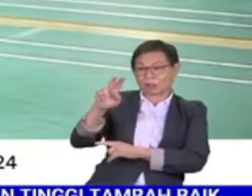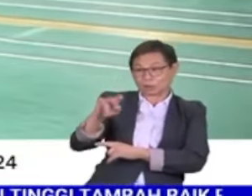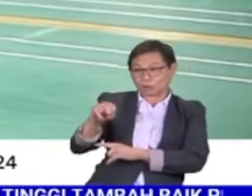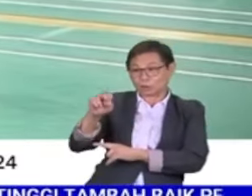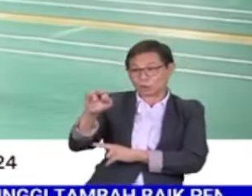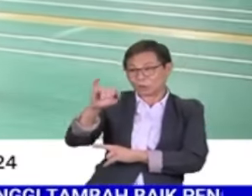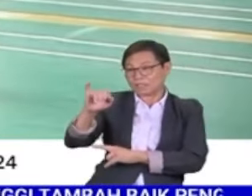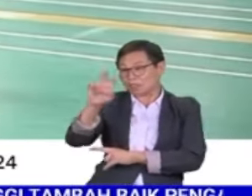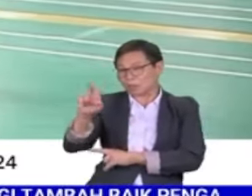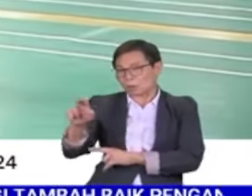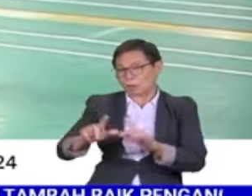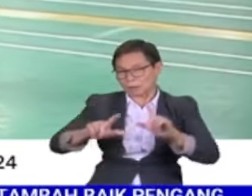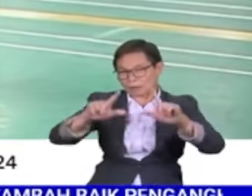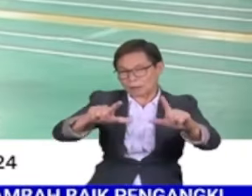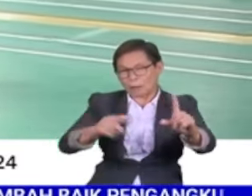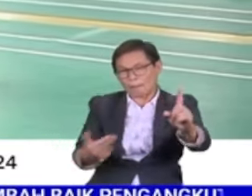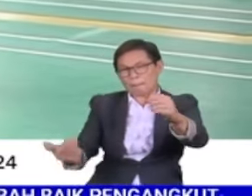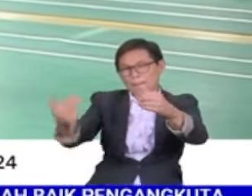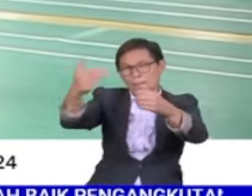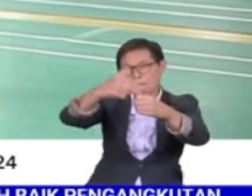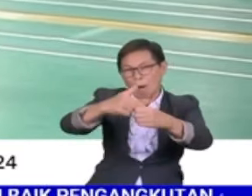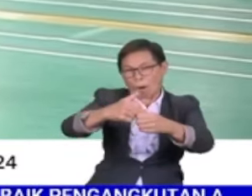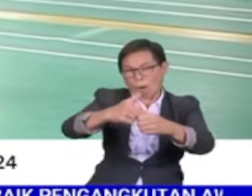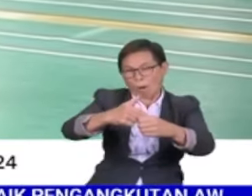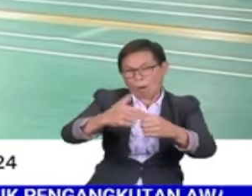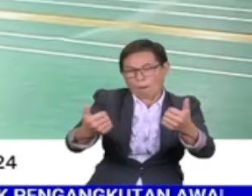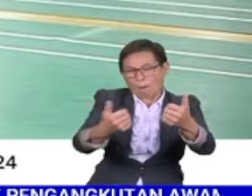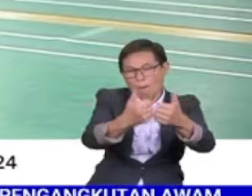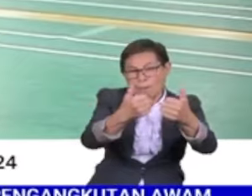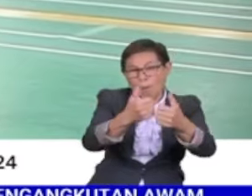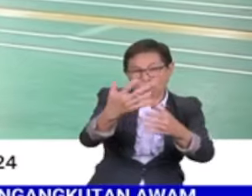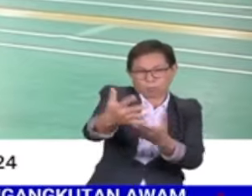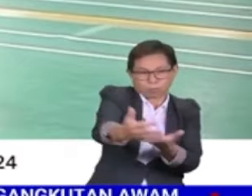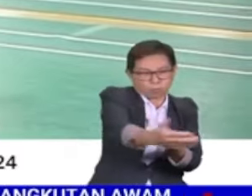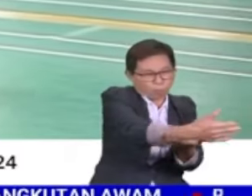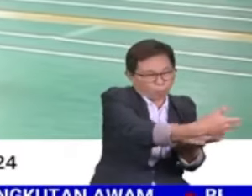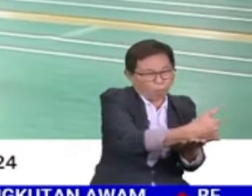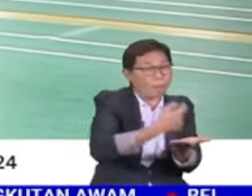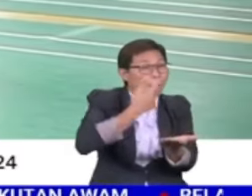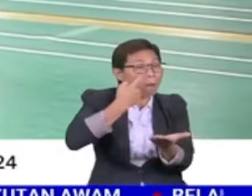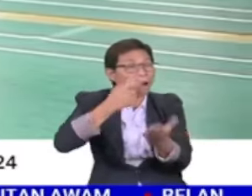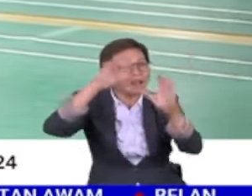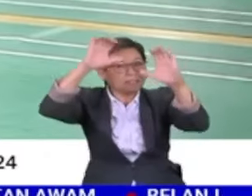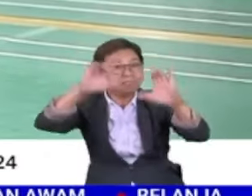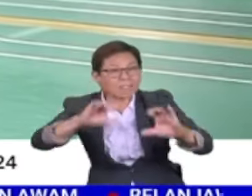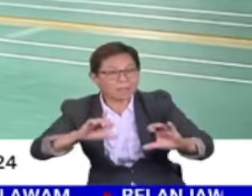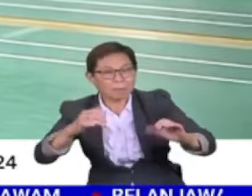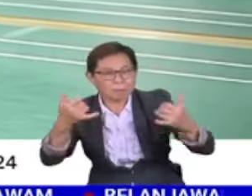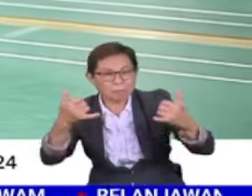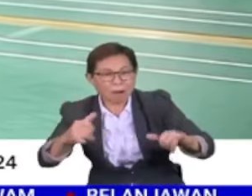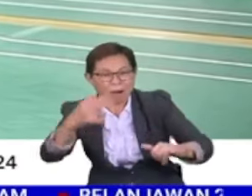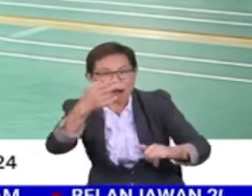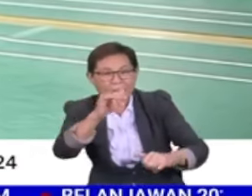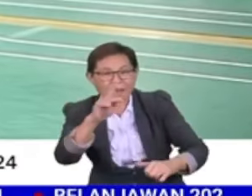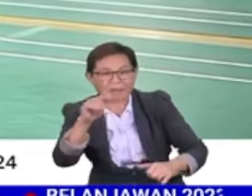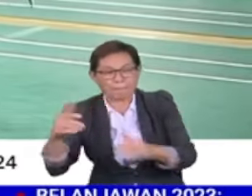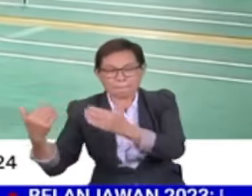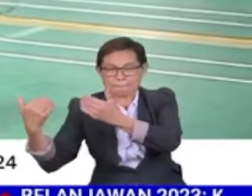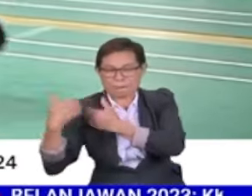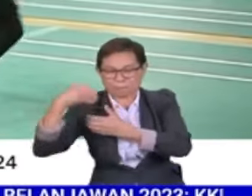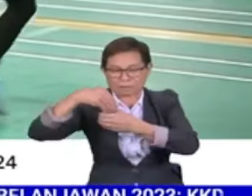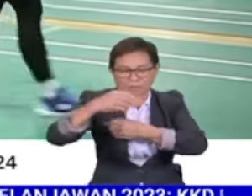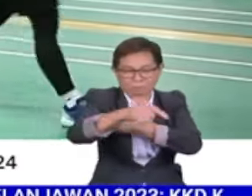sasaran sekurang-kurangnya mara ke seperakhir step kejohanan bagi mengumpul mata. Mengenai corak permainan pula, Haikal menjelaskan peranannya